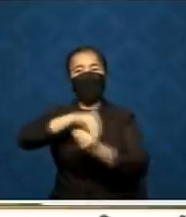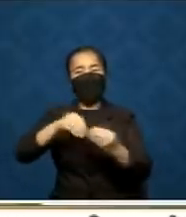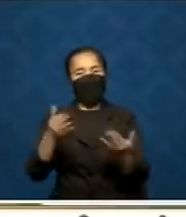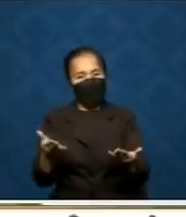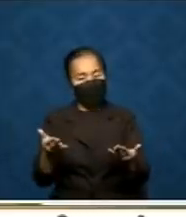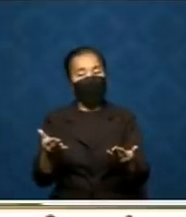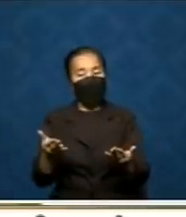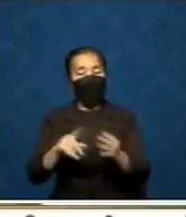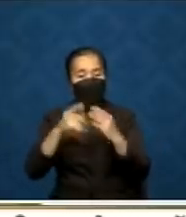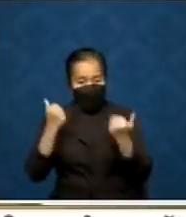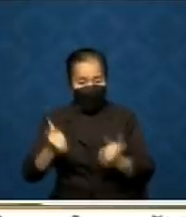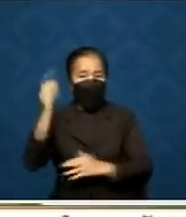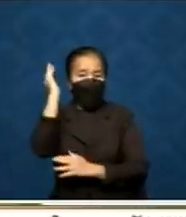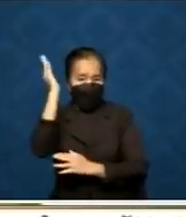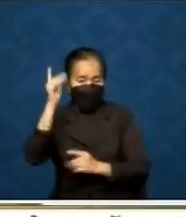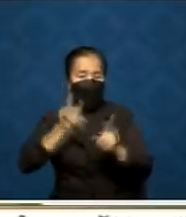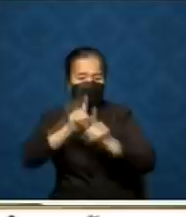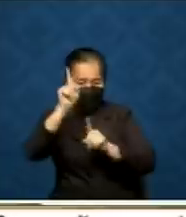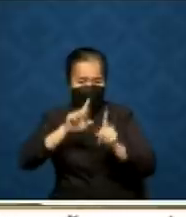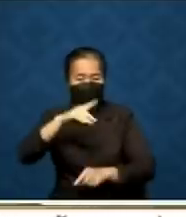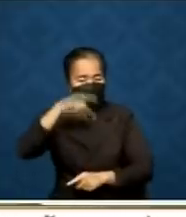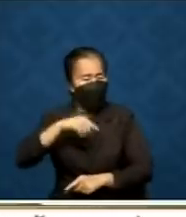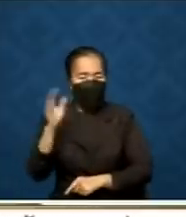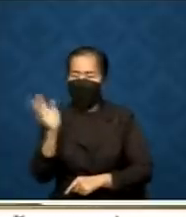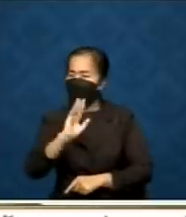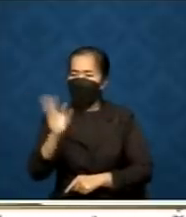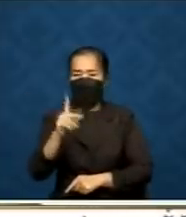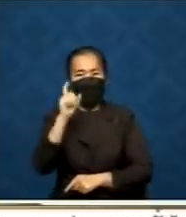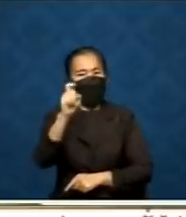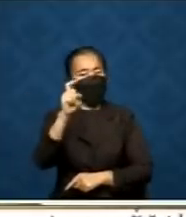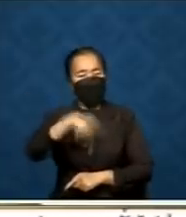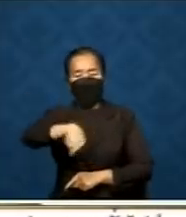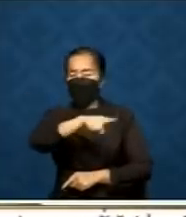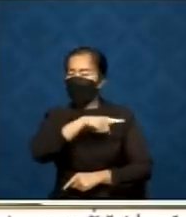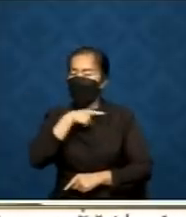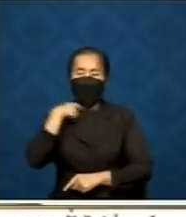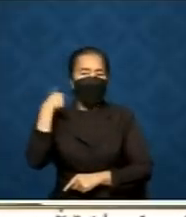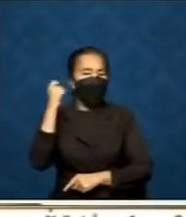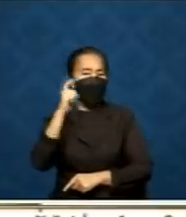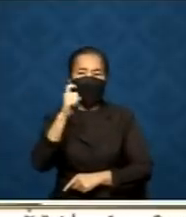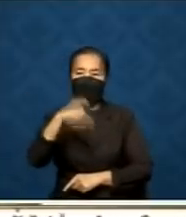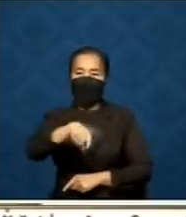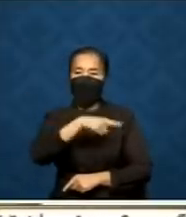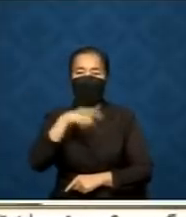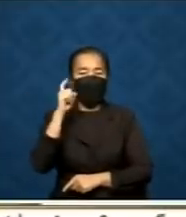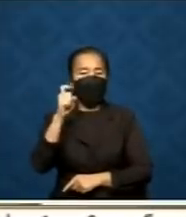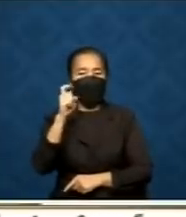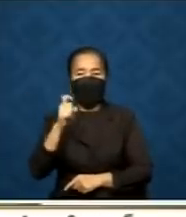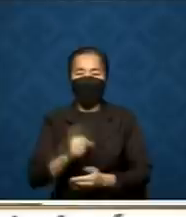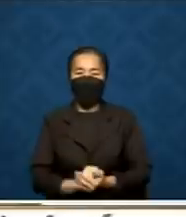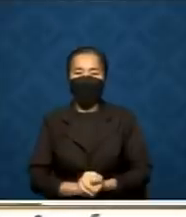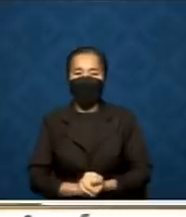ตัวเลขตัวนี้มั้บรรยายเศรษฐกิจไทยวันนี้ไม่ได้หรอกตายเลยชาวบ้านตายเศรษฐกิจได้เลขใดๆตายมี